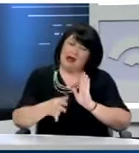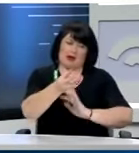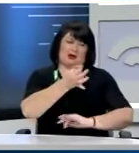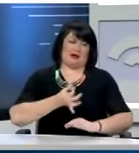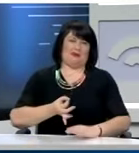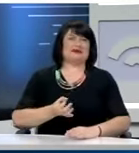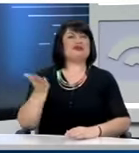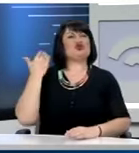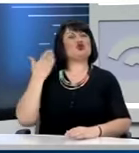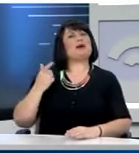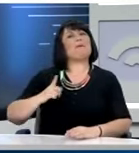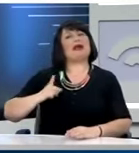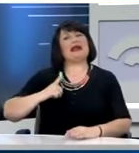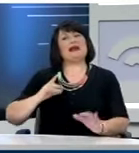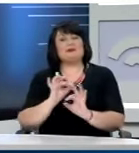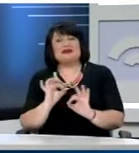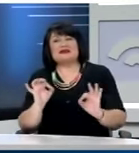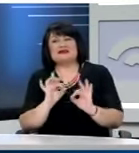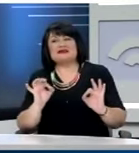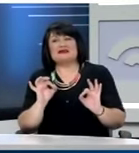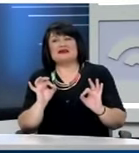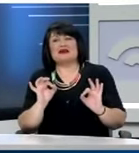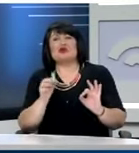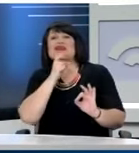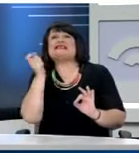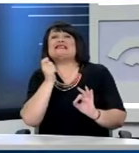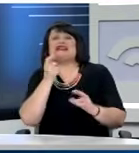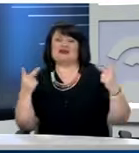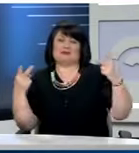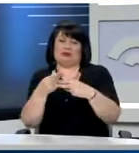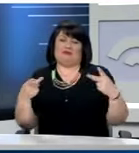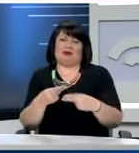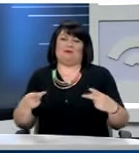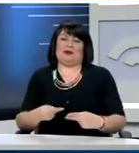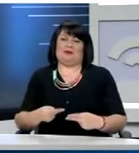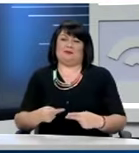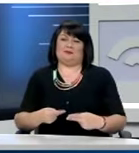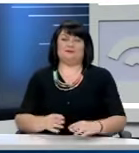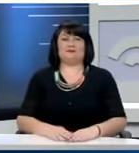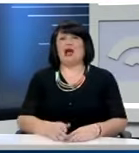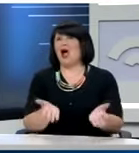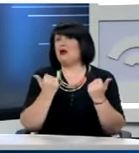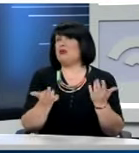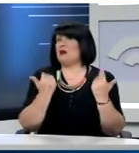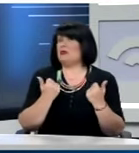Ποντάροντας τότε με βεβαιότητα απόλυτα ότι θα κοπούν οι συντάξεις. Και όταν ούτε αυτό σας